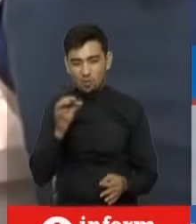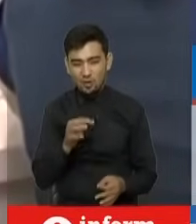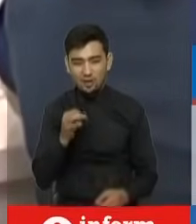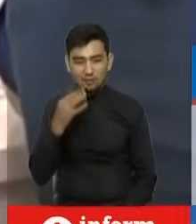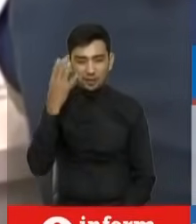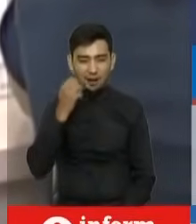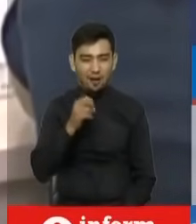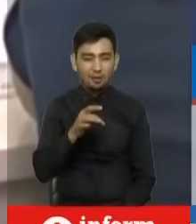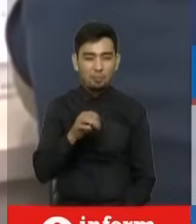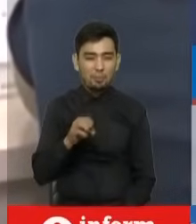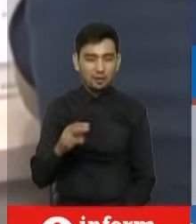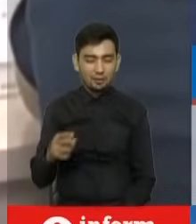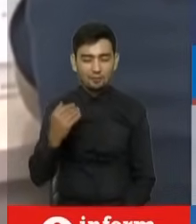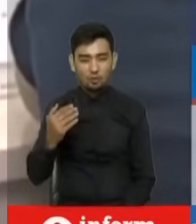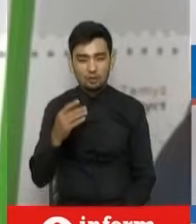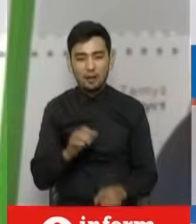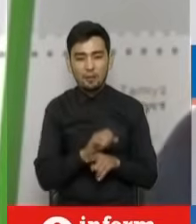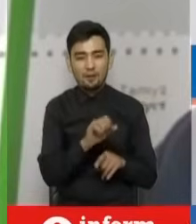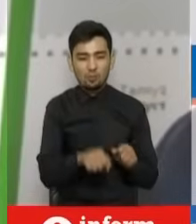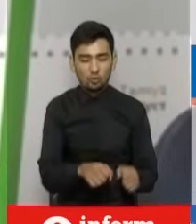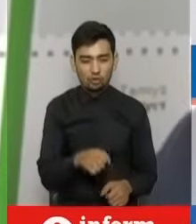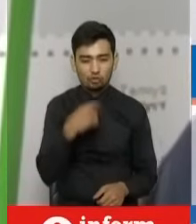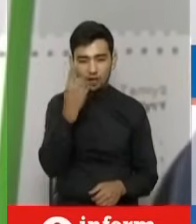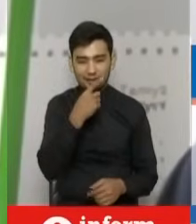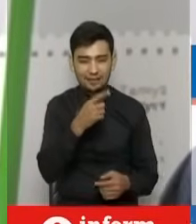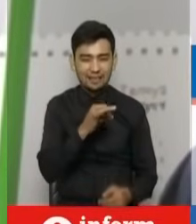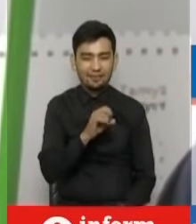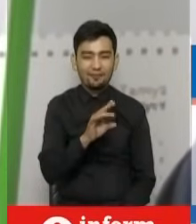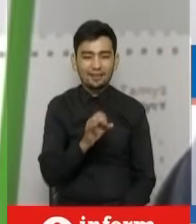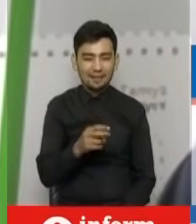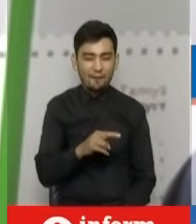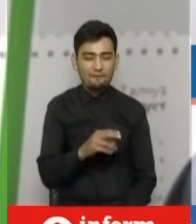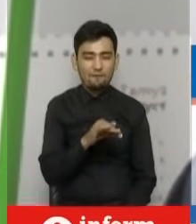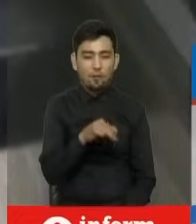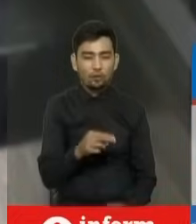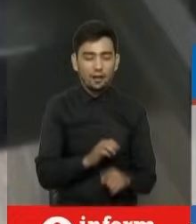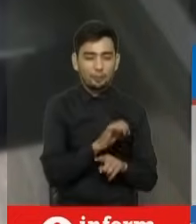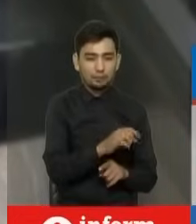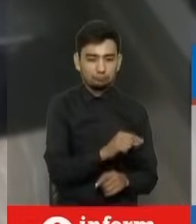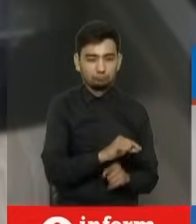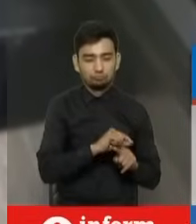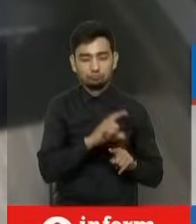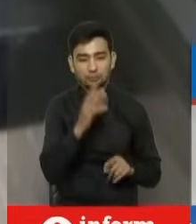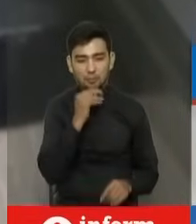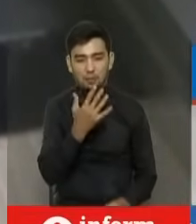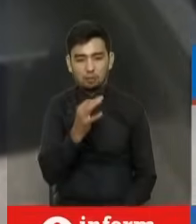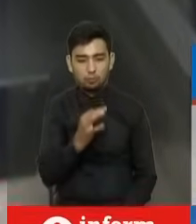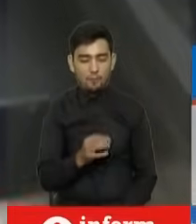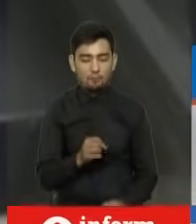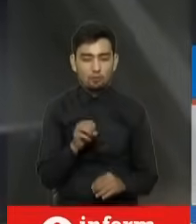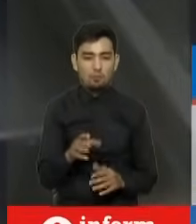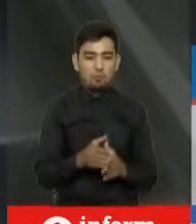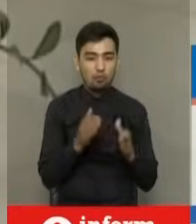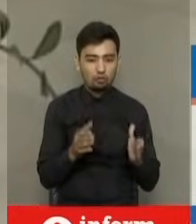мнению Армана Байганова, можно, направив их в частные инвестиционные фонды, так как доходность в них выше примерно на 5%,